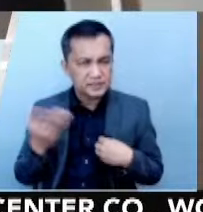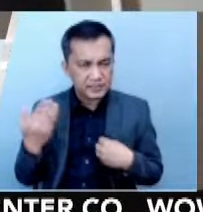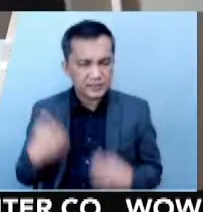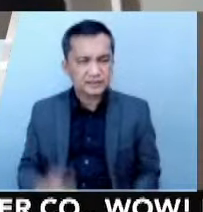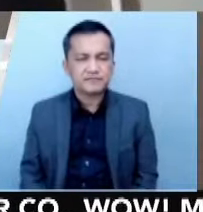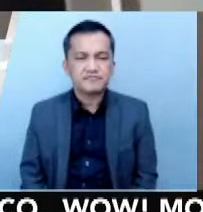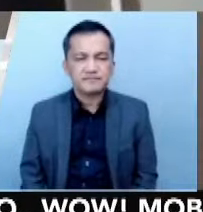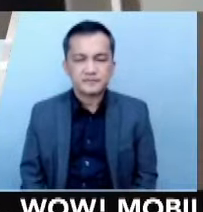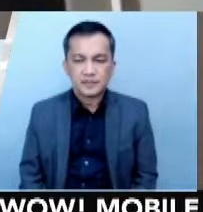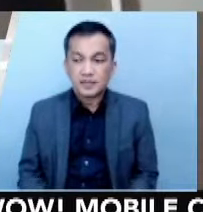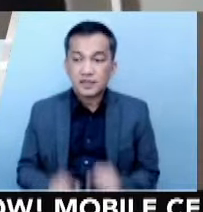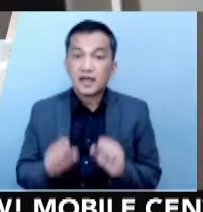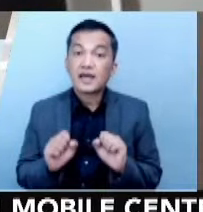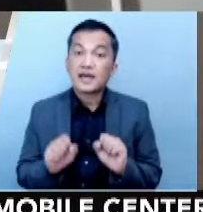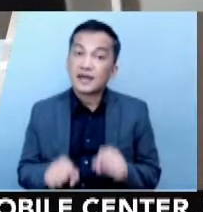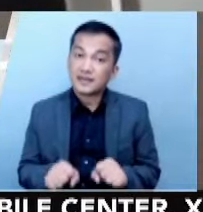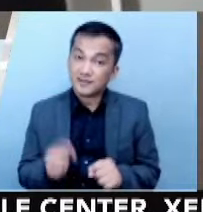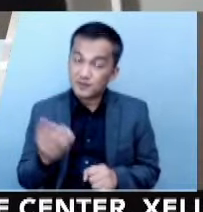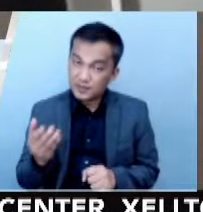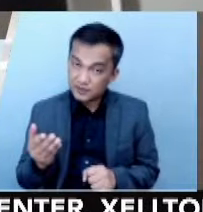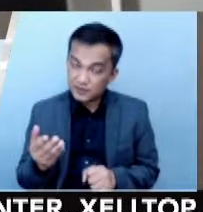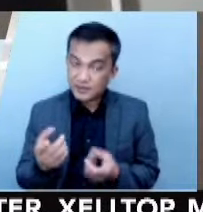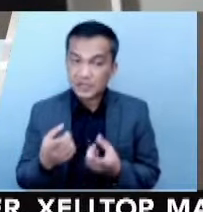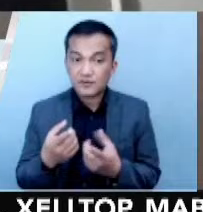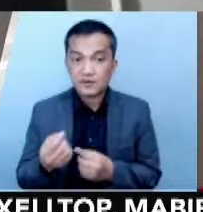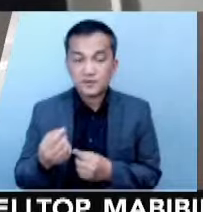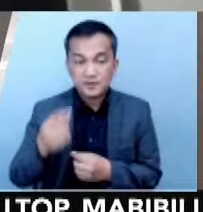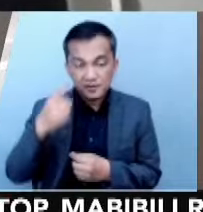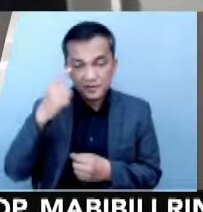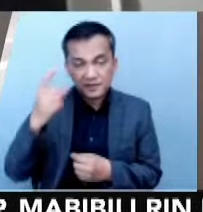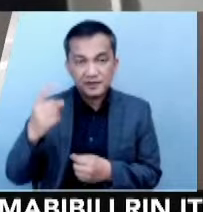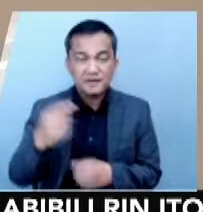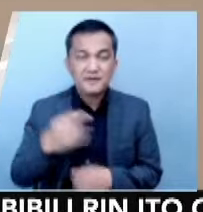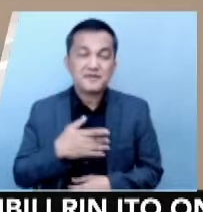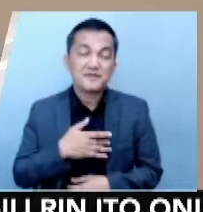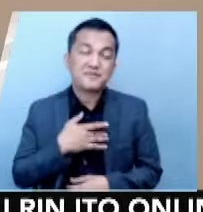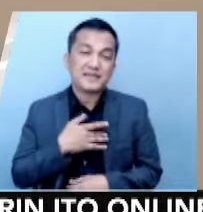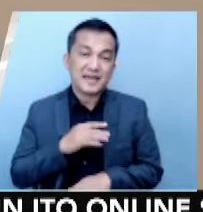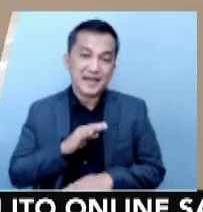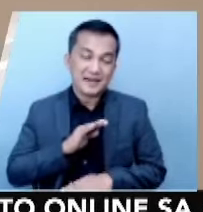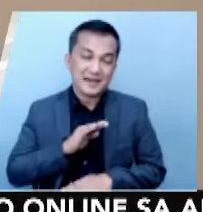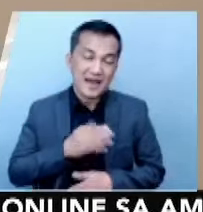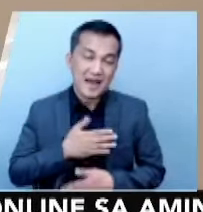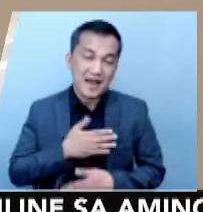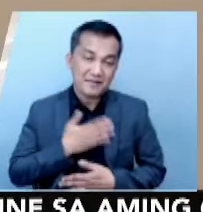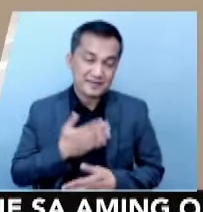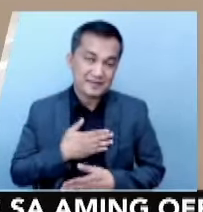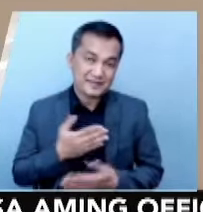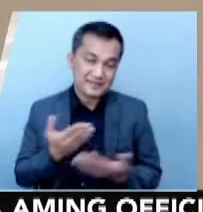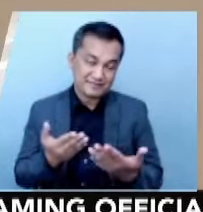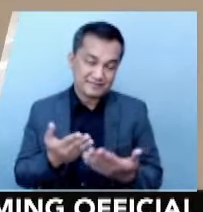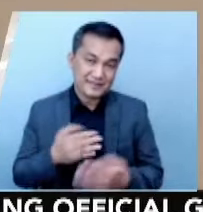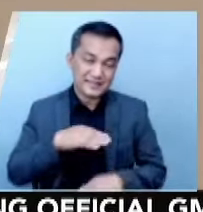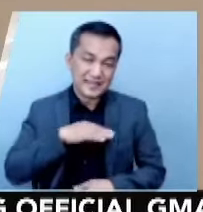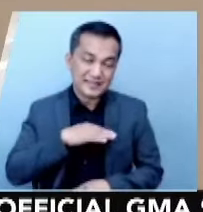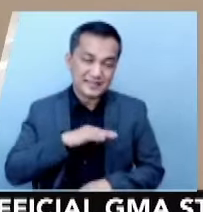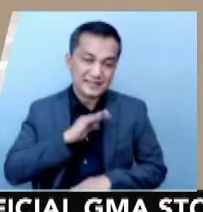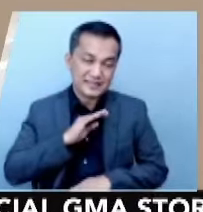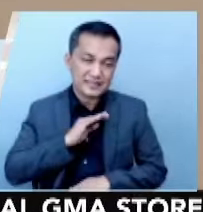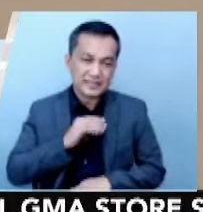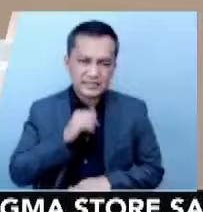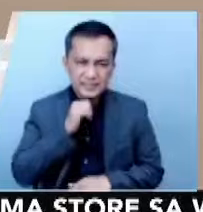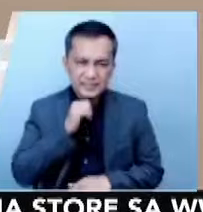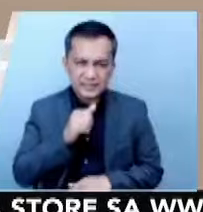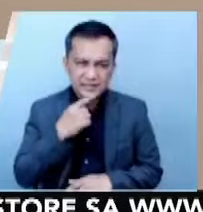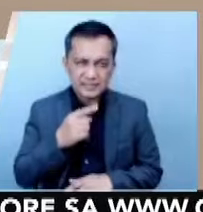na yon at natupad mo yung pangarap, di ba you feel happy about it? It's not actually just material things,